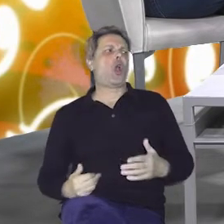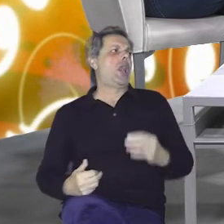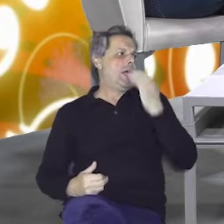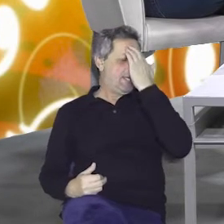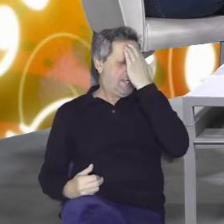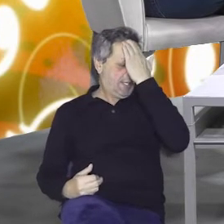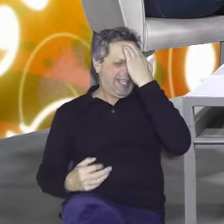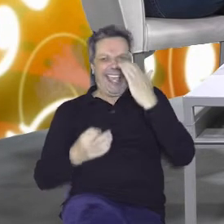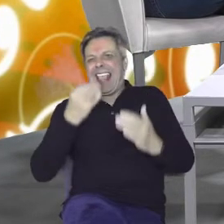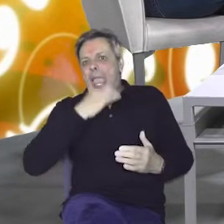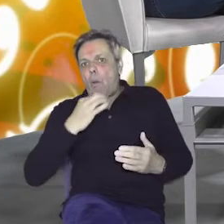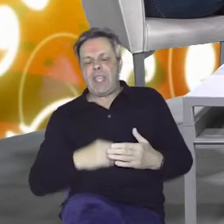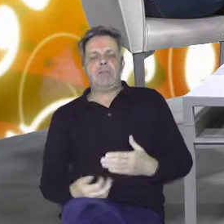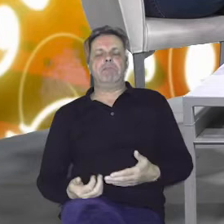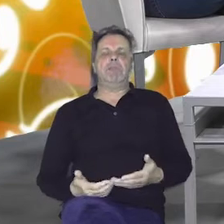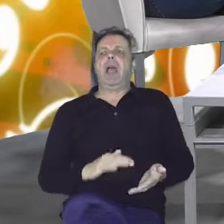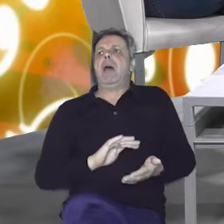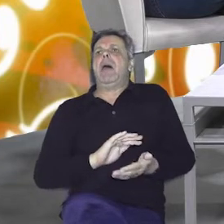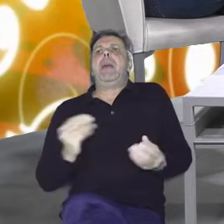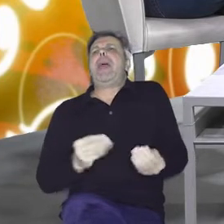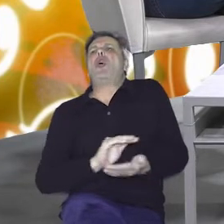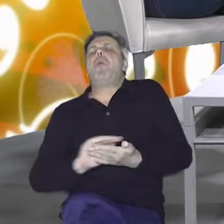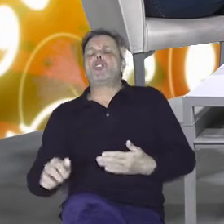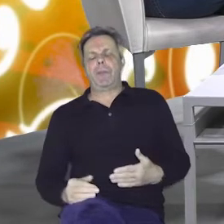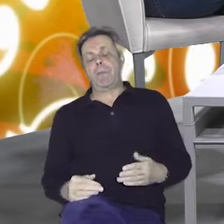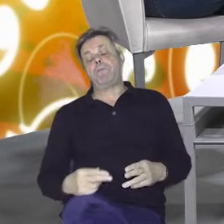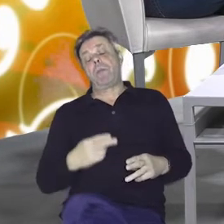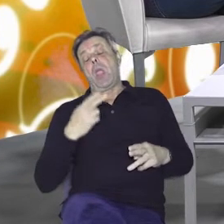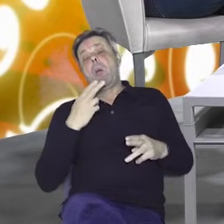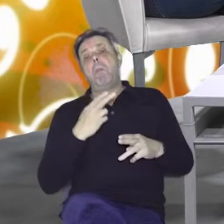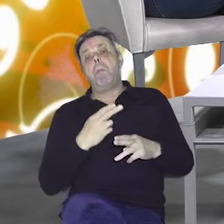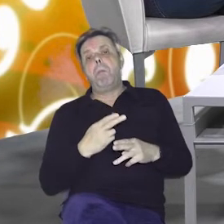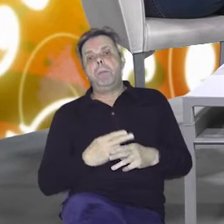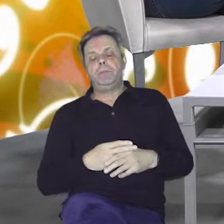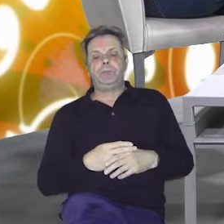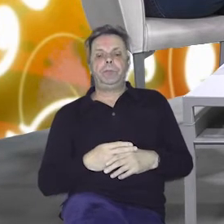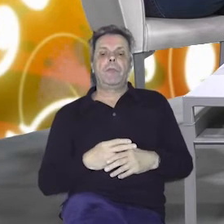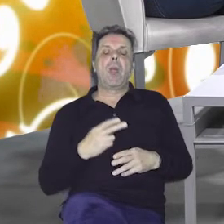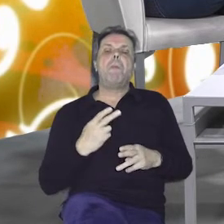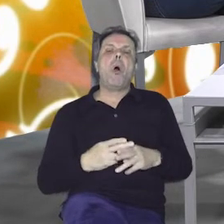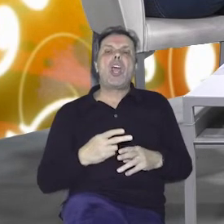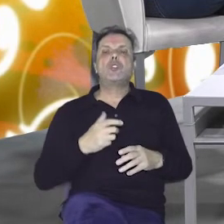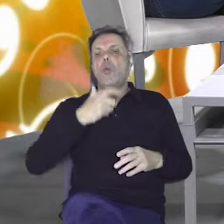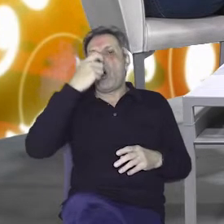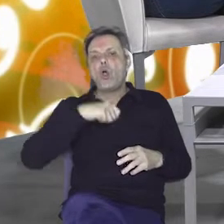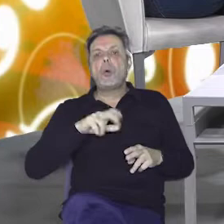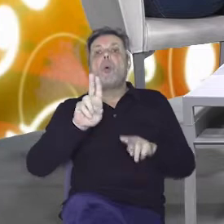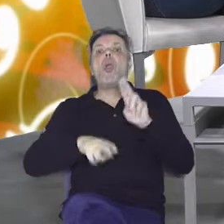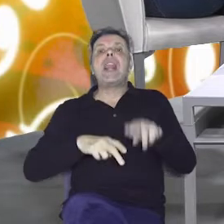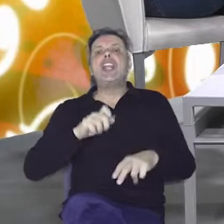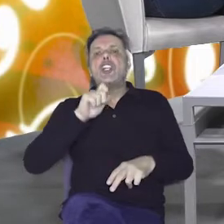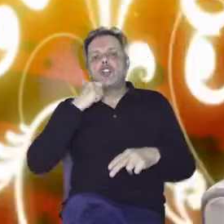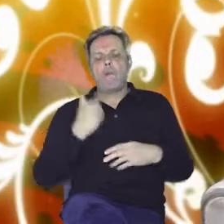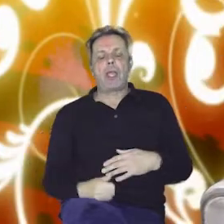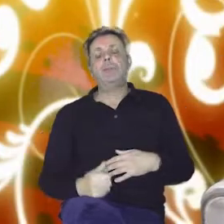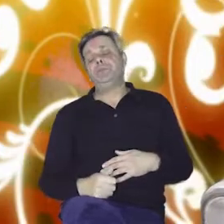lijekovi, nešto specijalno. Bolest ili bolesnu osobu liječi čovjek. Ja mislim da, to